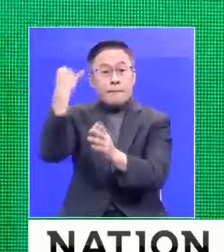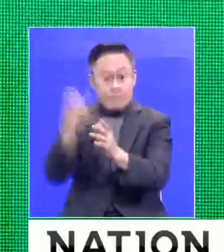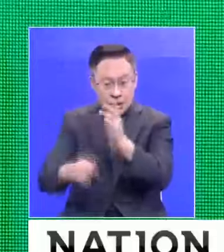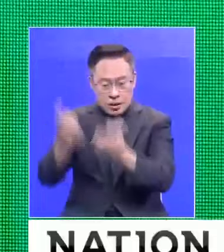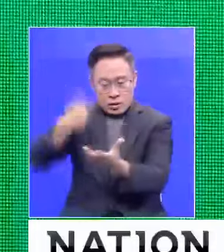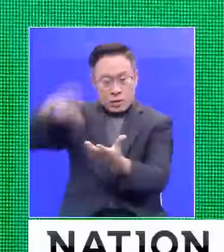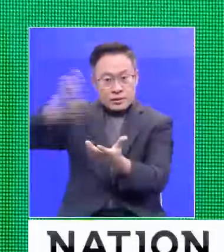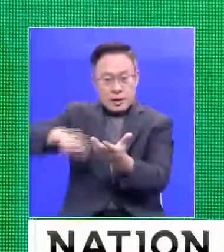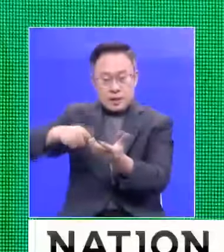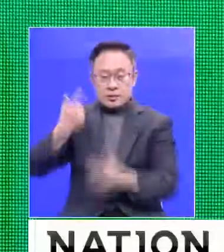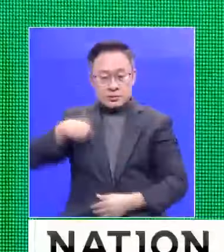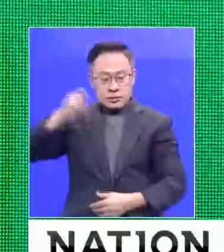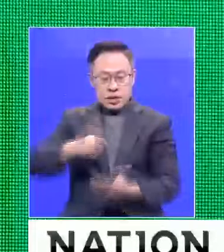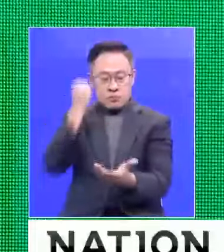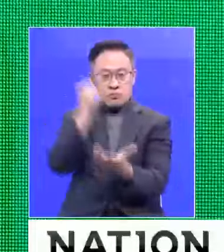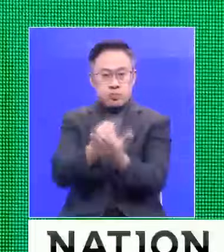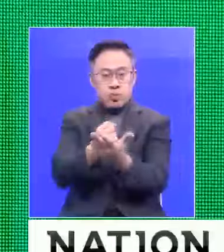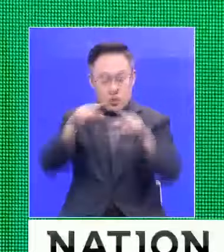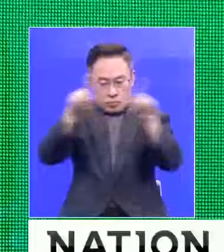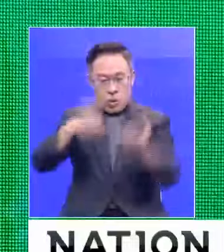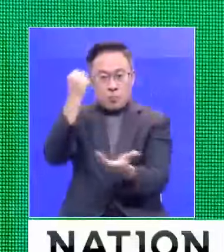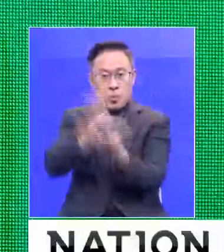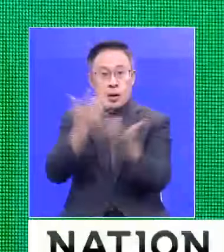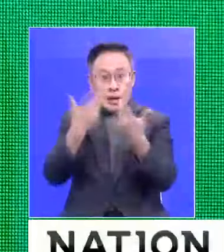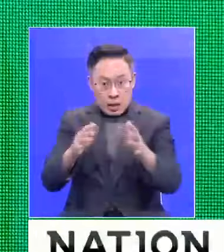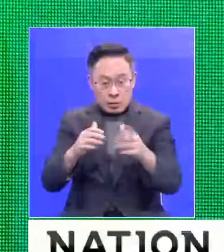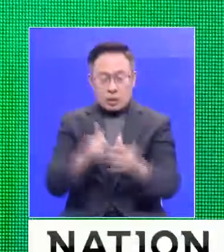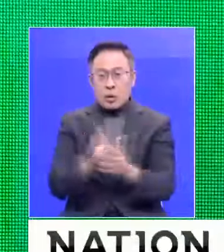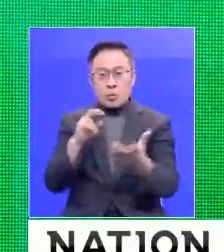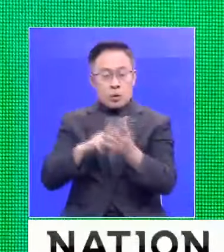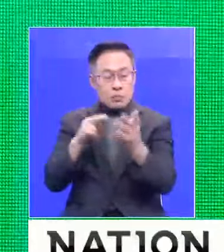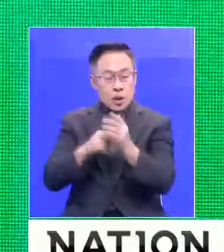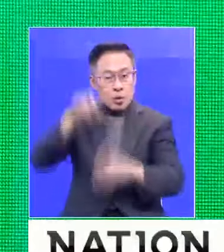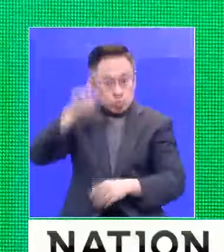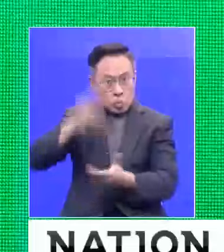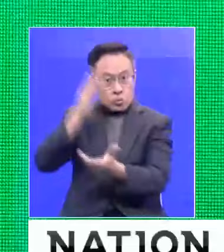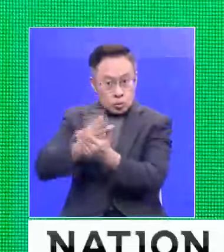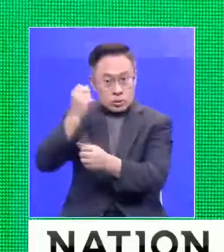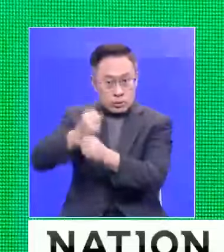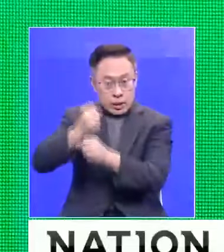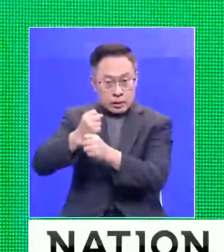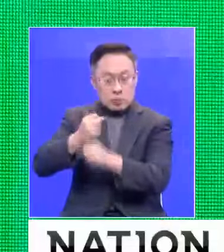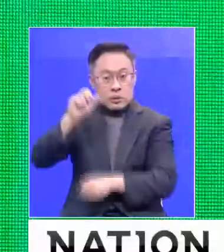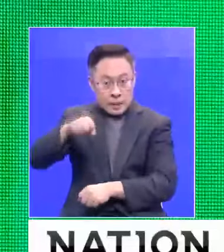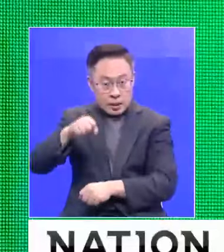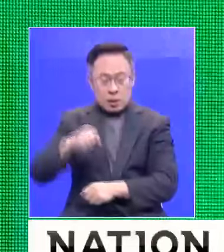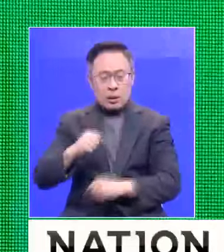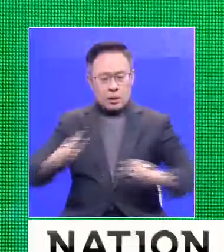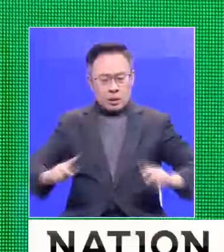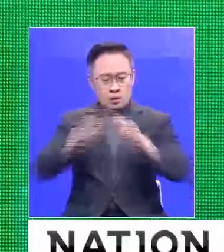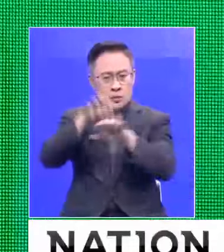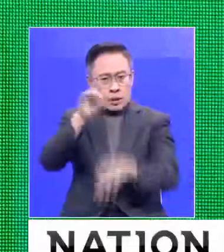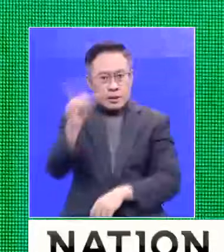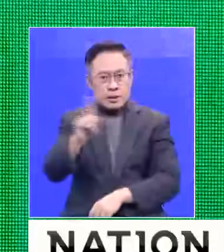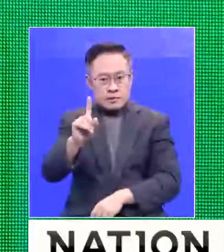หน่วยงานกรณีที่ว่าคุณชาญจะต้องหยุดปฏิบัติหน้าที่หรือเปล่าเพราะว่ามีคดีครั้งเก่าที่ปปช.เคยยื่นฟ้องต่อศาลค่ะอาญา